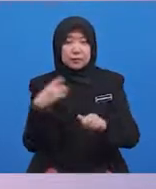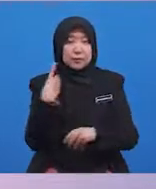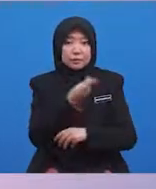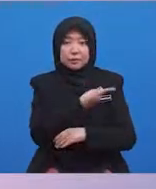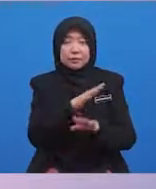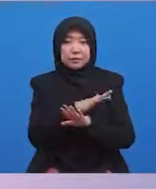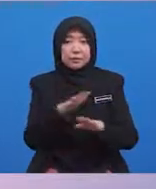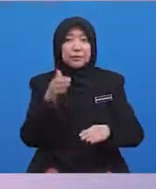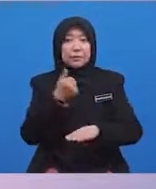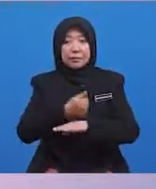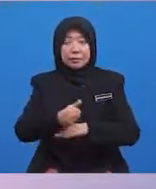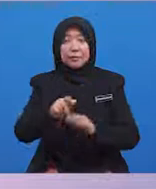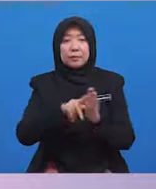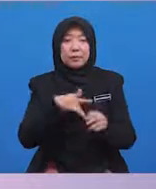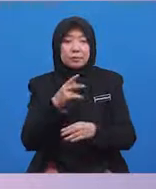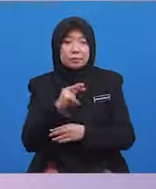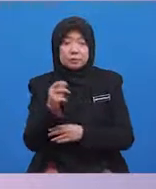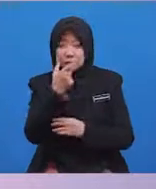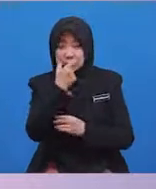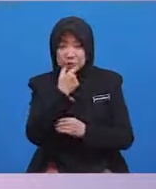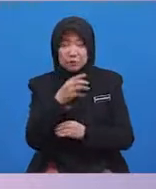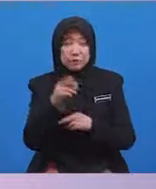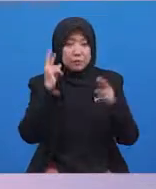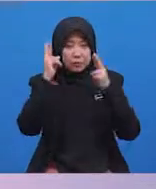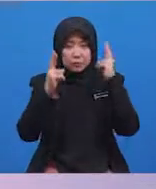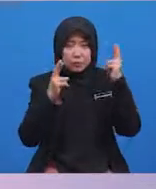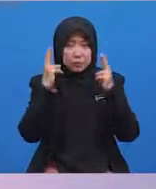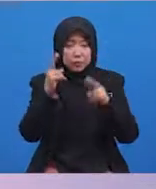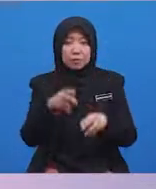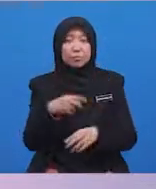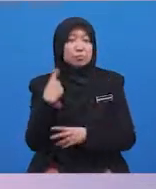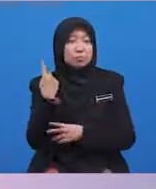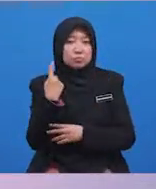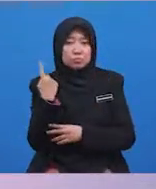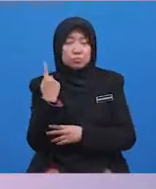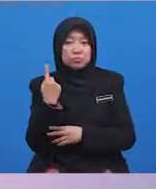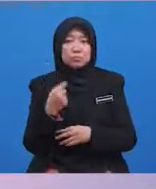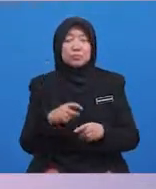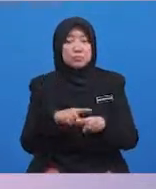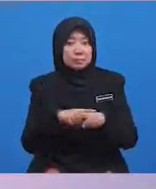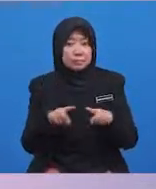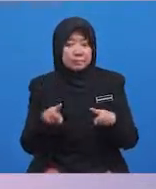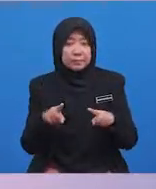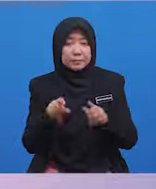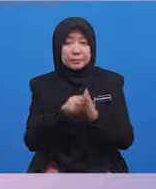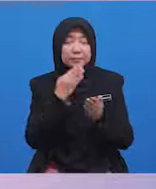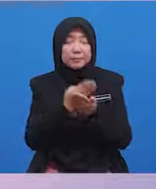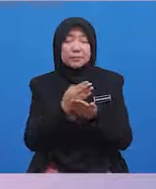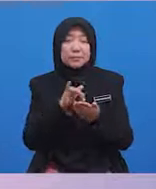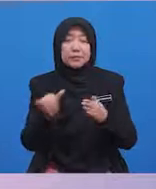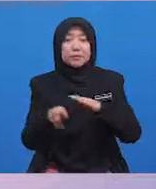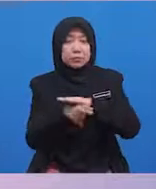tidak membiarkan perasaan sedih dan risau berpanjangan. Sebaiknya, sembunyikanlah